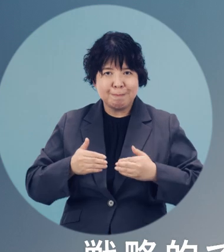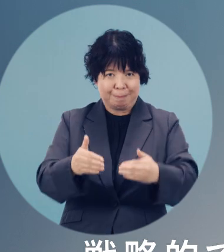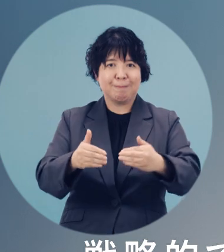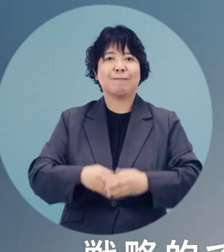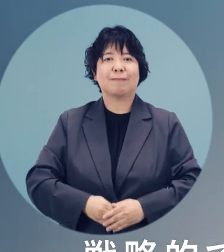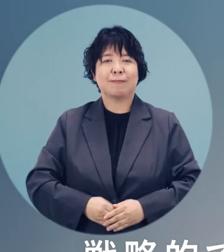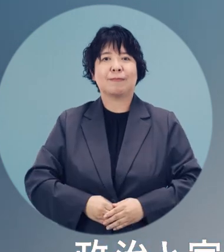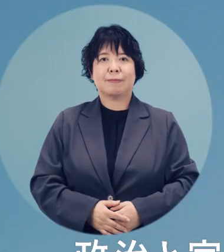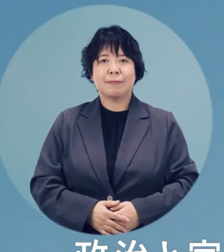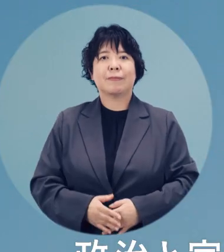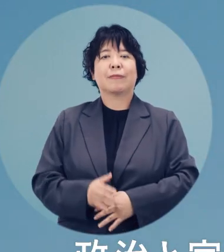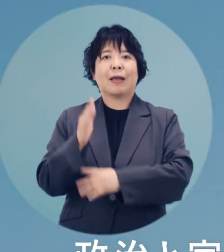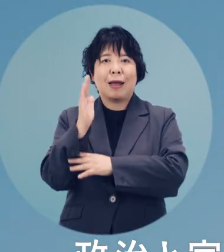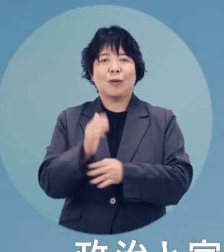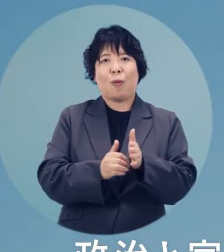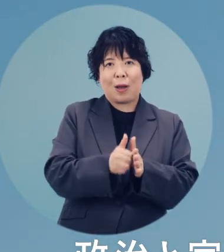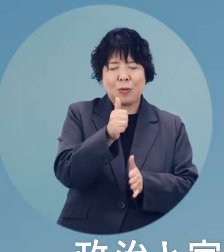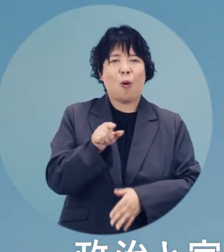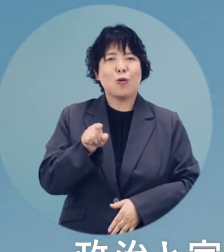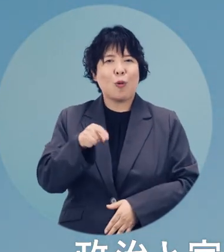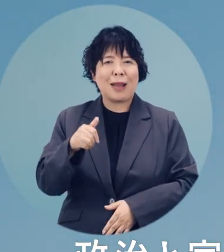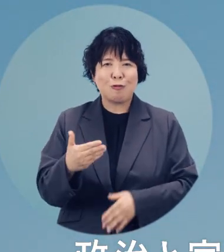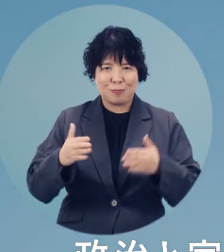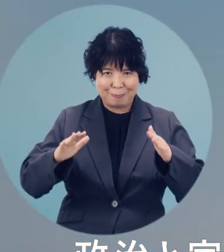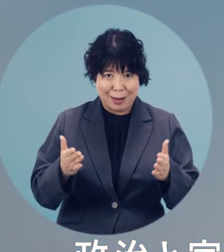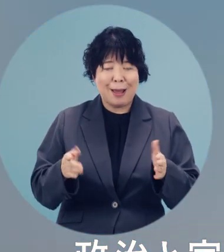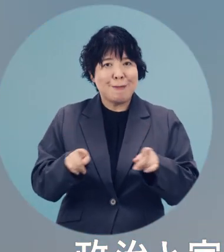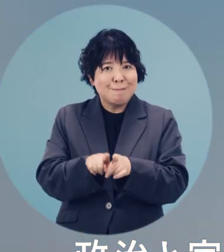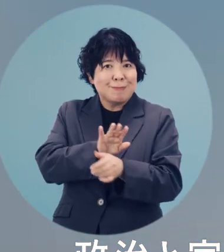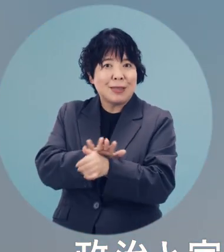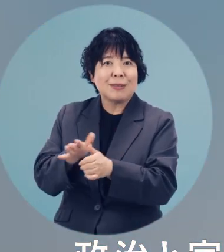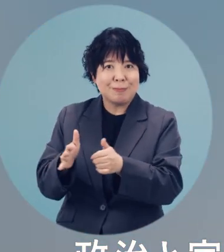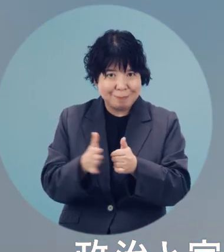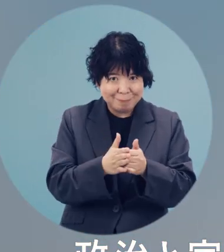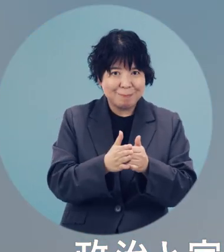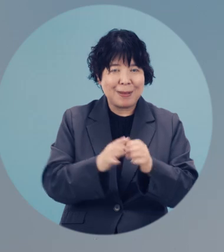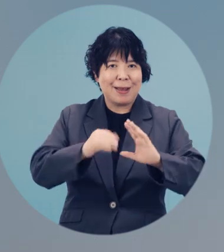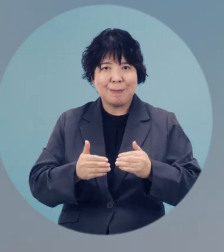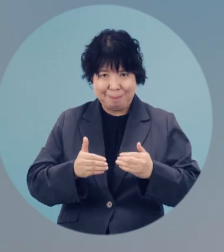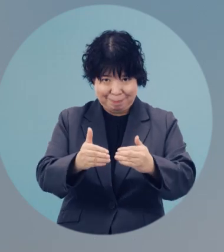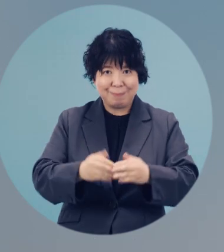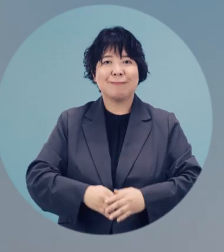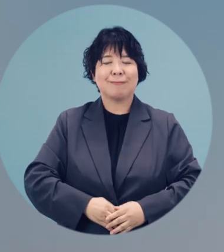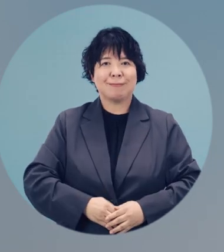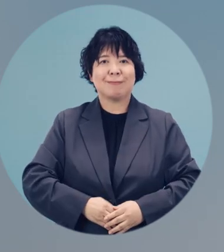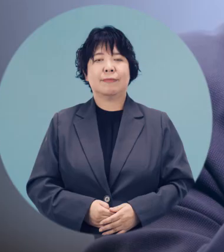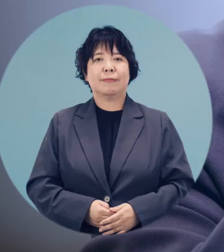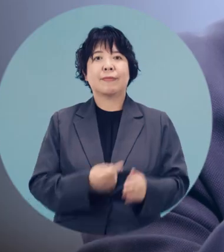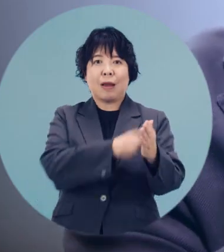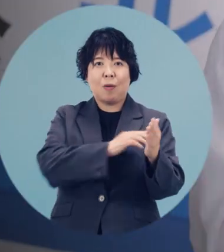策を展開します。政治と官僚の忖度なき健全なパートナーシップで変革を推し進め